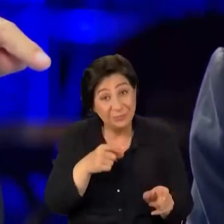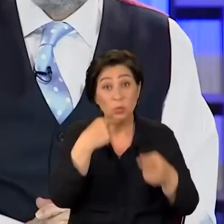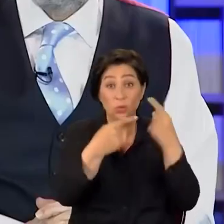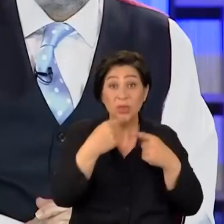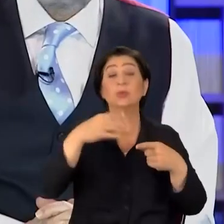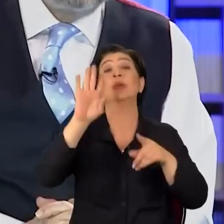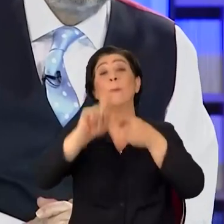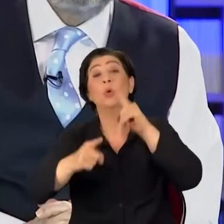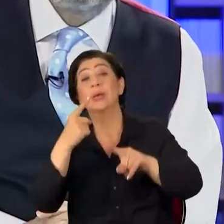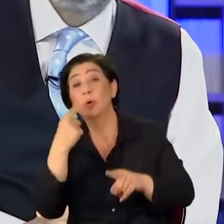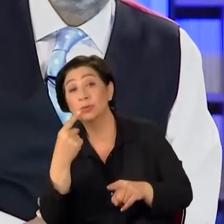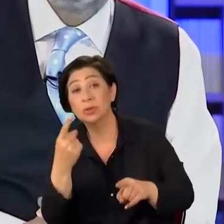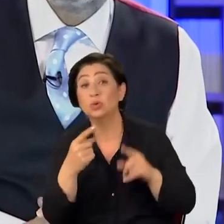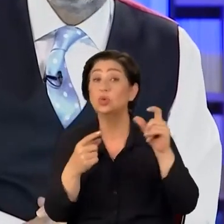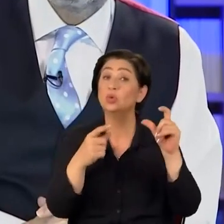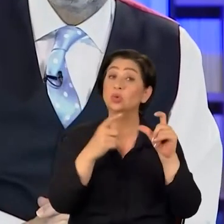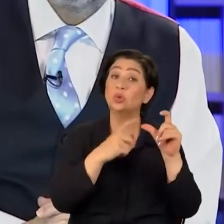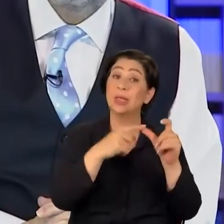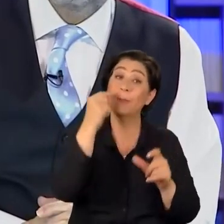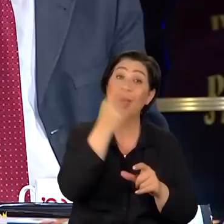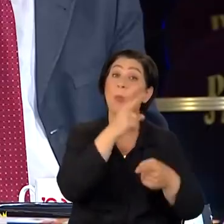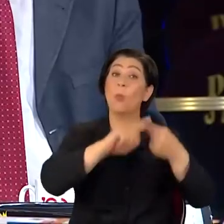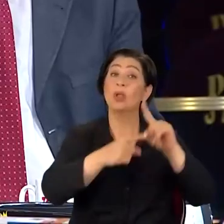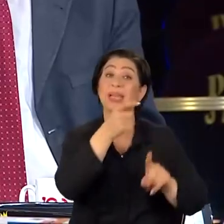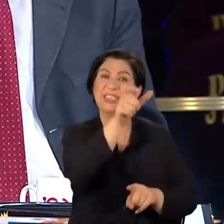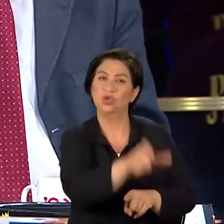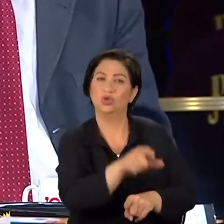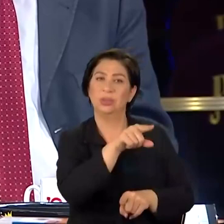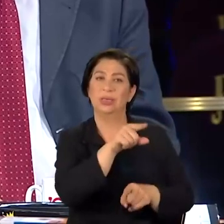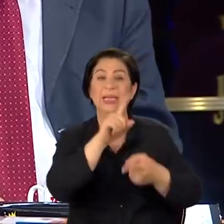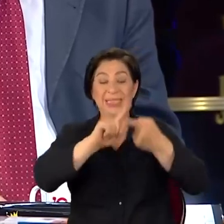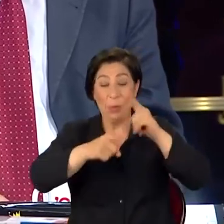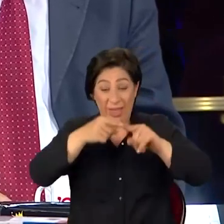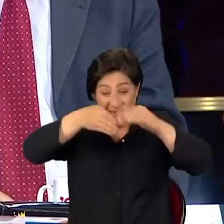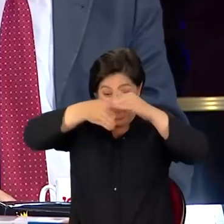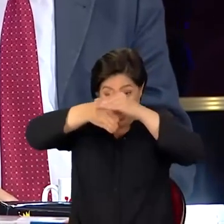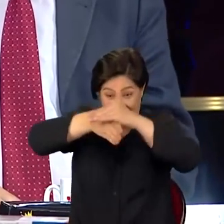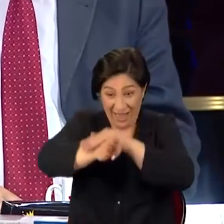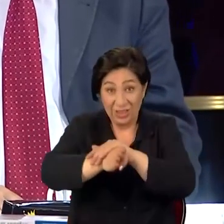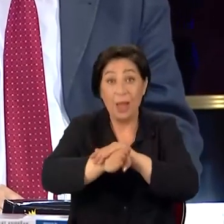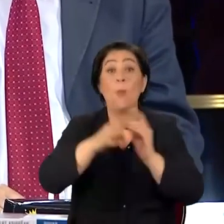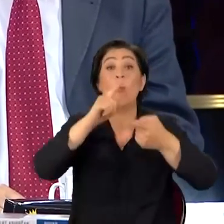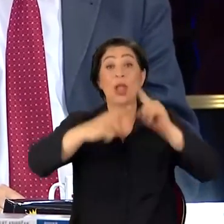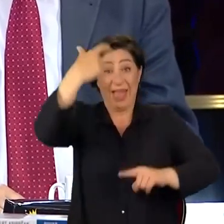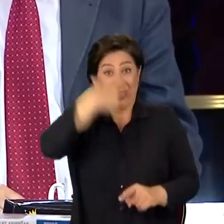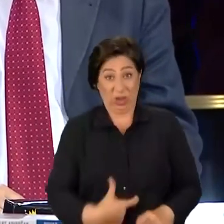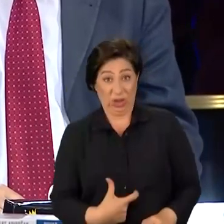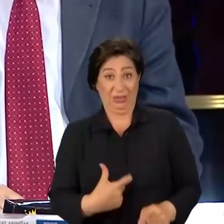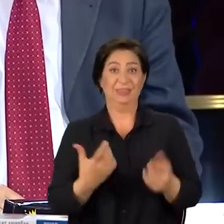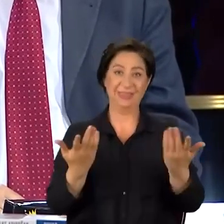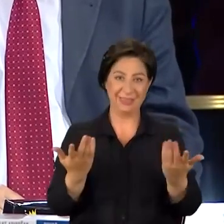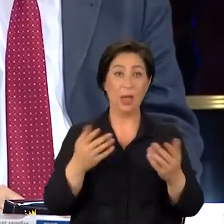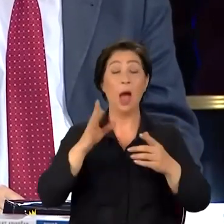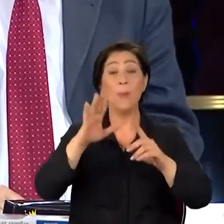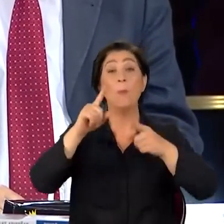Sizin anlattığınız, sizin değil, Suat Bey'in anlattıkları politikacılar. Çocuk siyasete girecek, hı, siyasetçi olacak o. Hı hı. Oysa